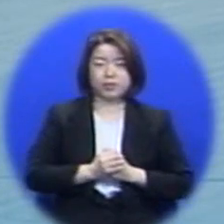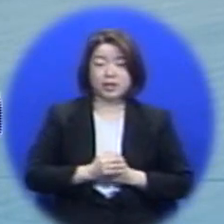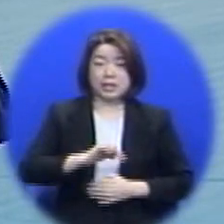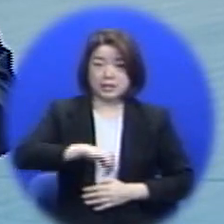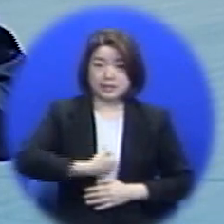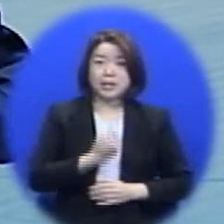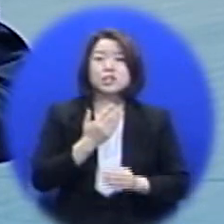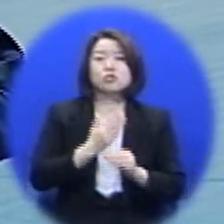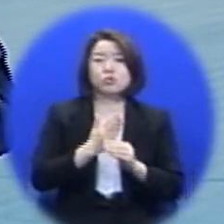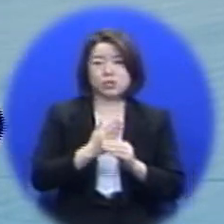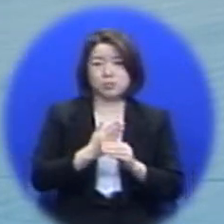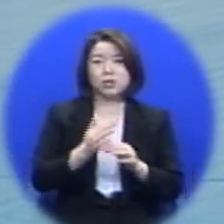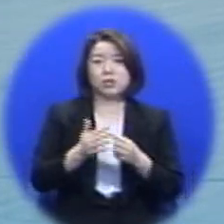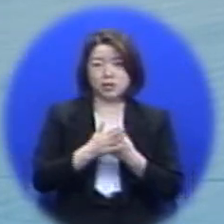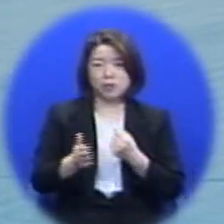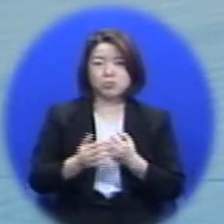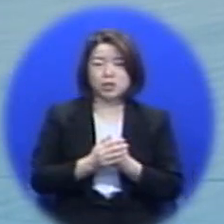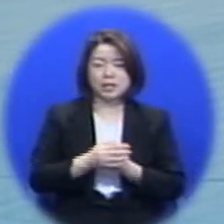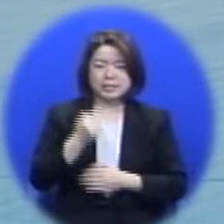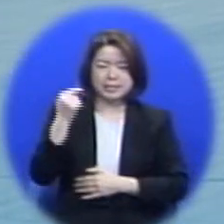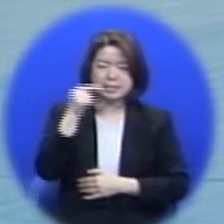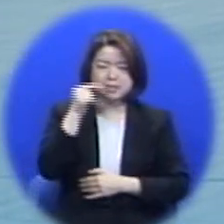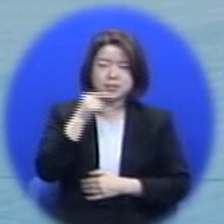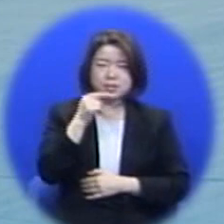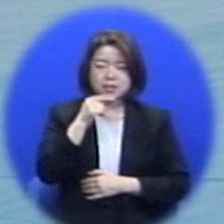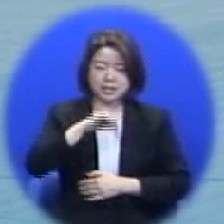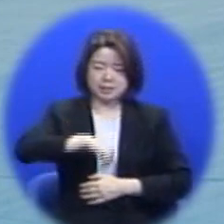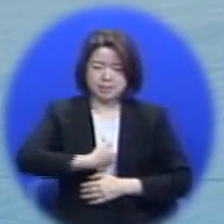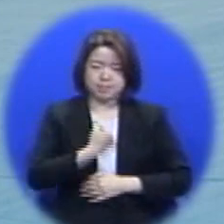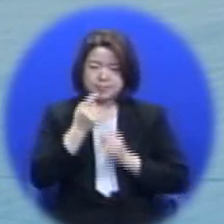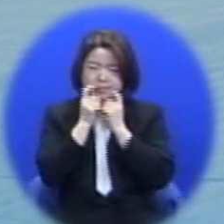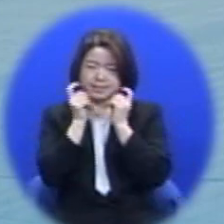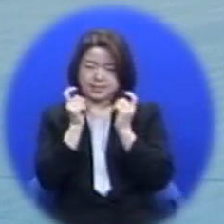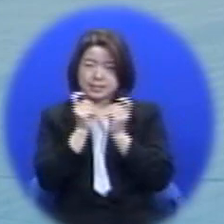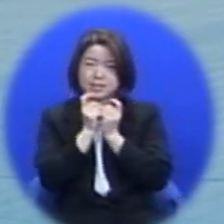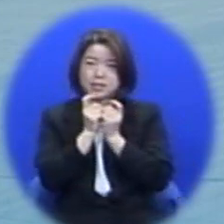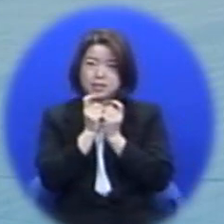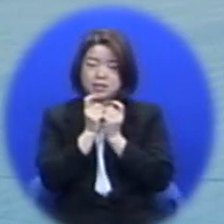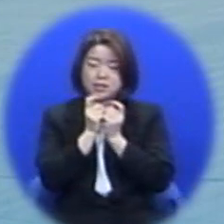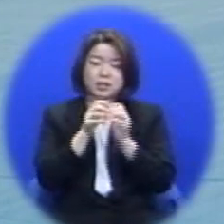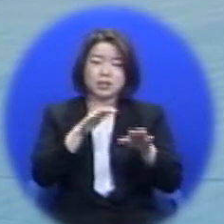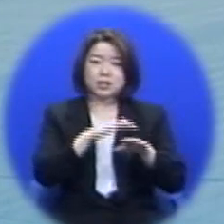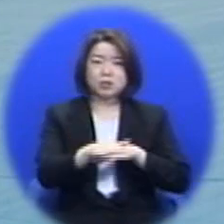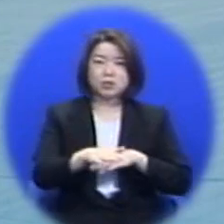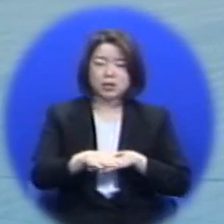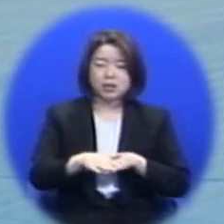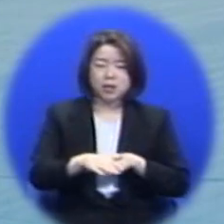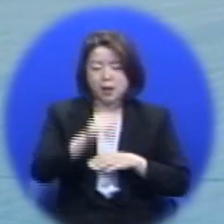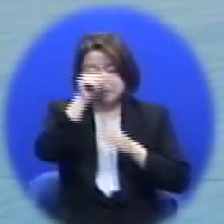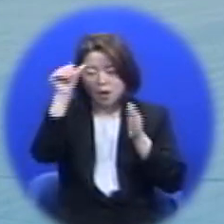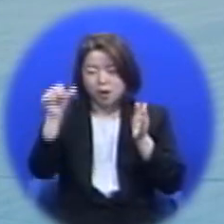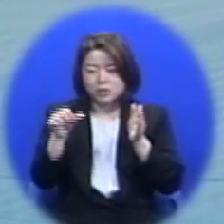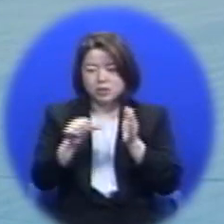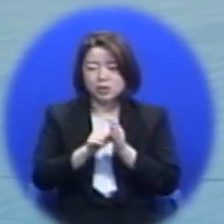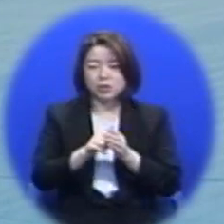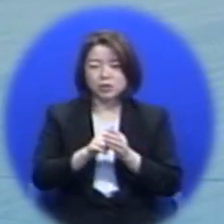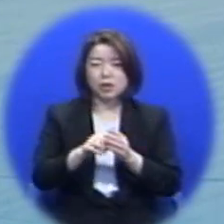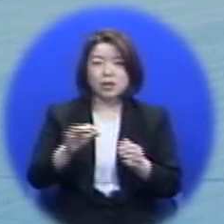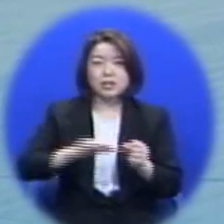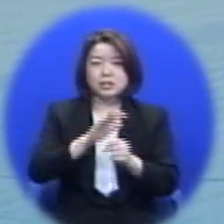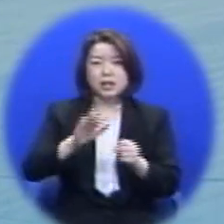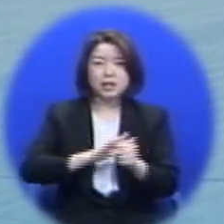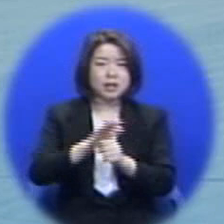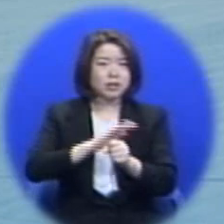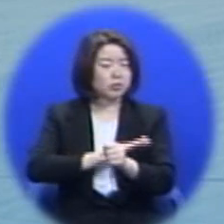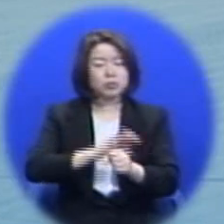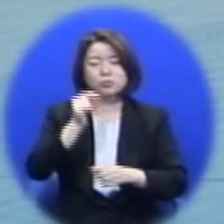자기 중심, 철저한 이기심, 그것 때문에 우리는 평생 한번 제대로 사랑도 못 해보고 그렇게